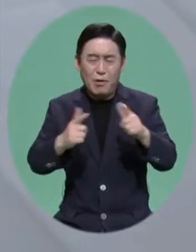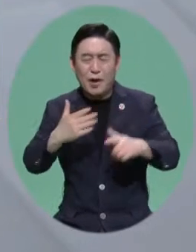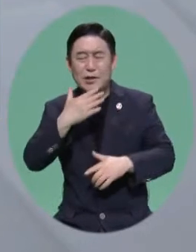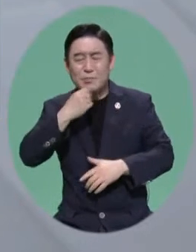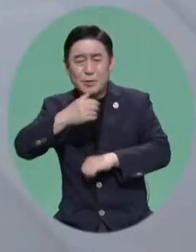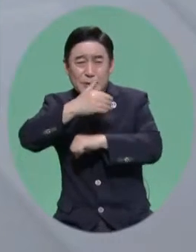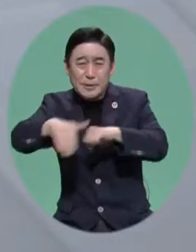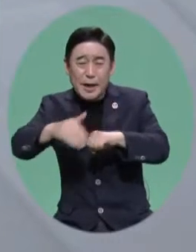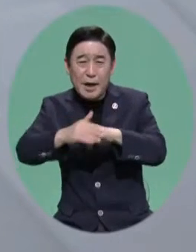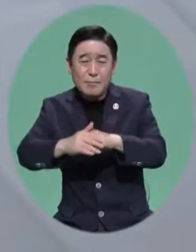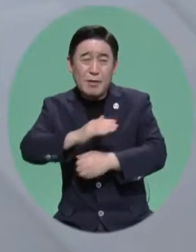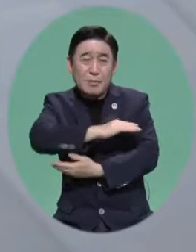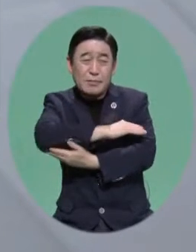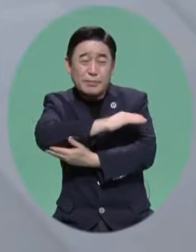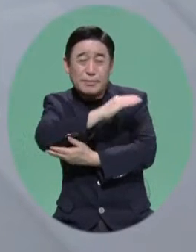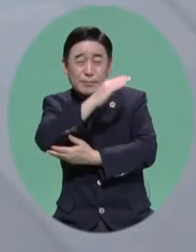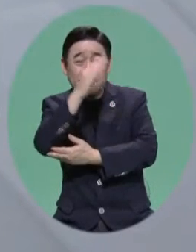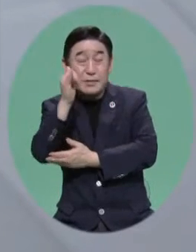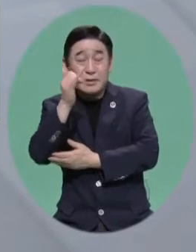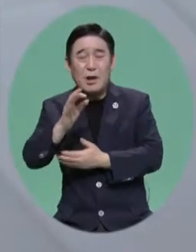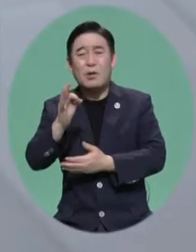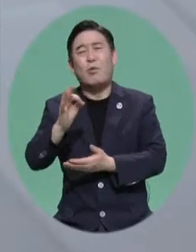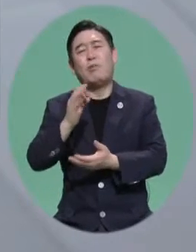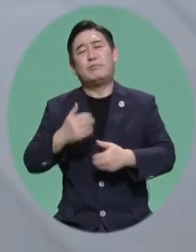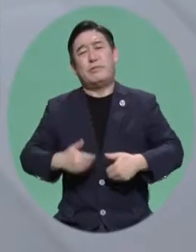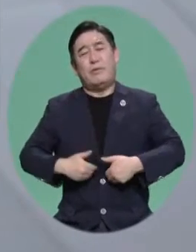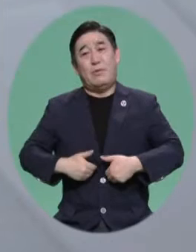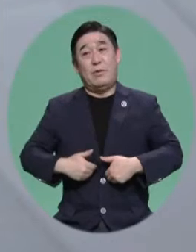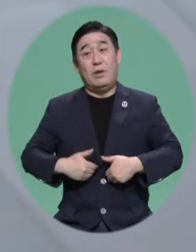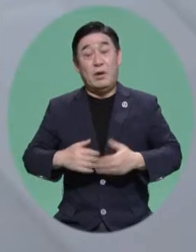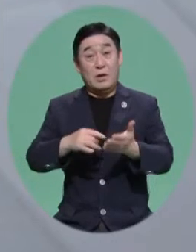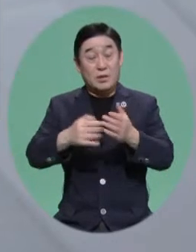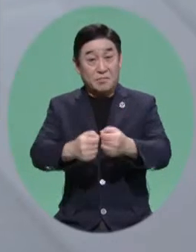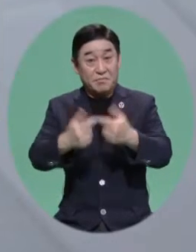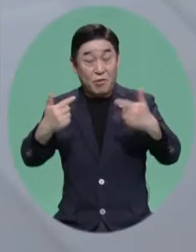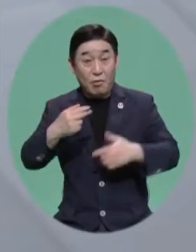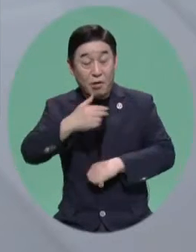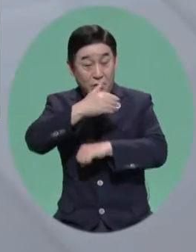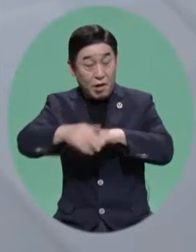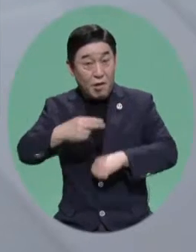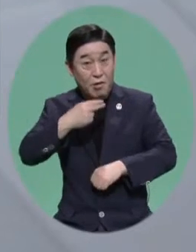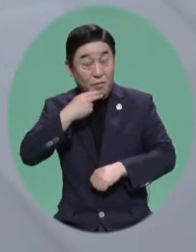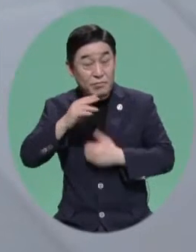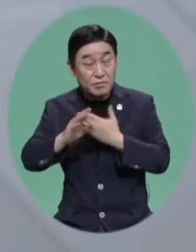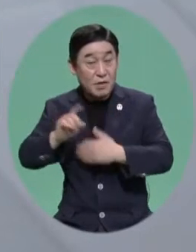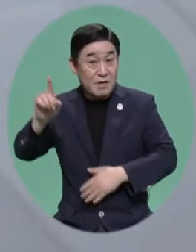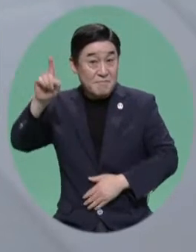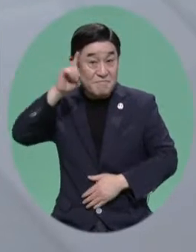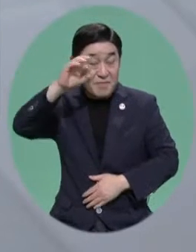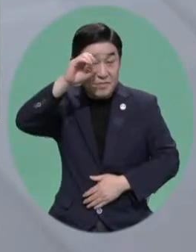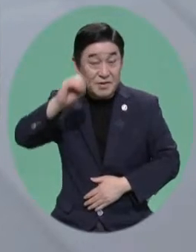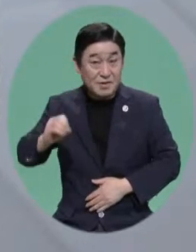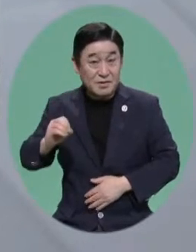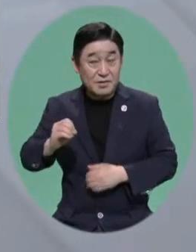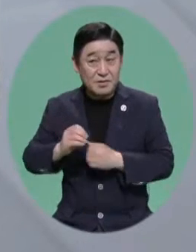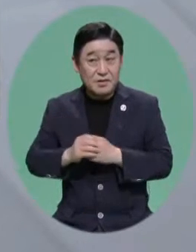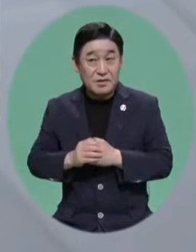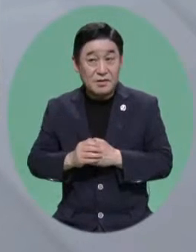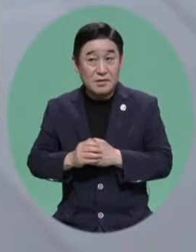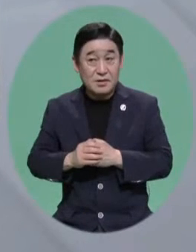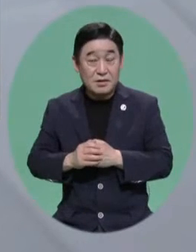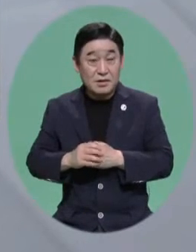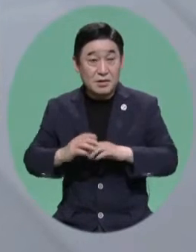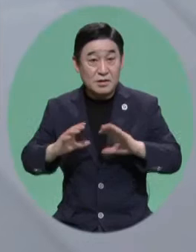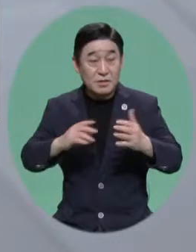계에 그러다 이야기 하고 있는데 돈을 많이 써야 됩니다 그럼 증세 계획이 없다면 은 100% 분양 그 저 체모